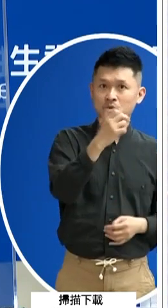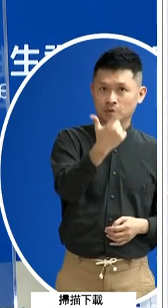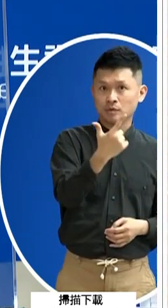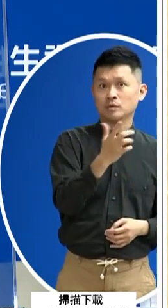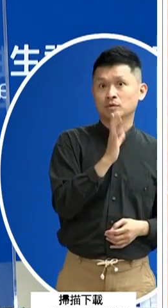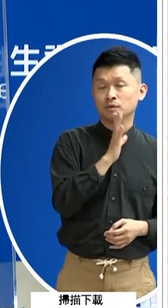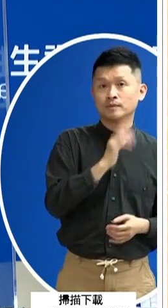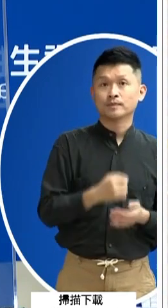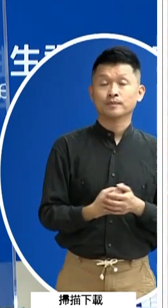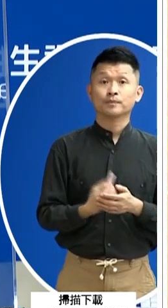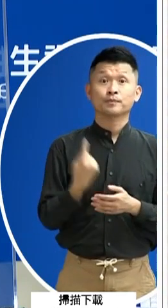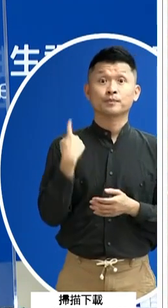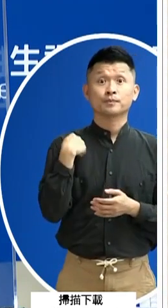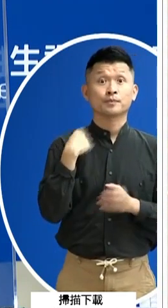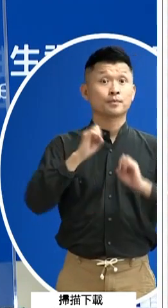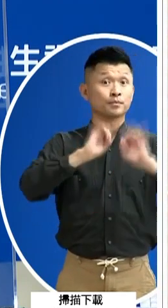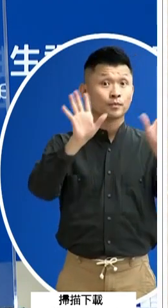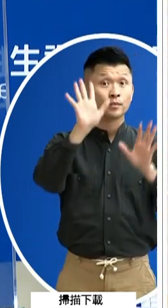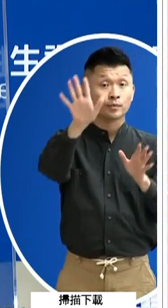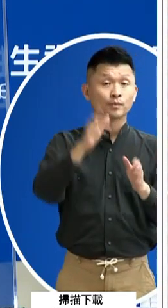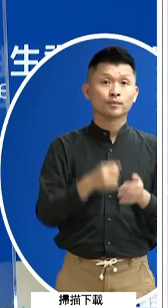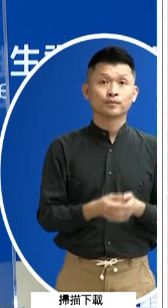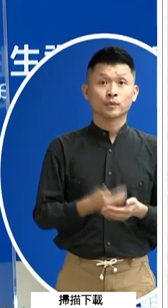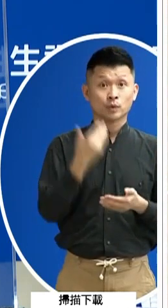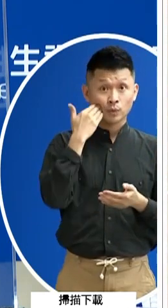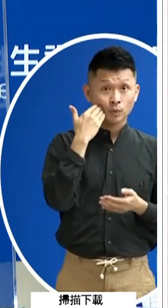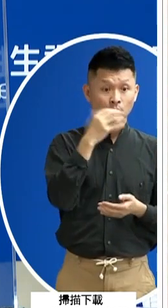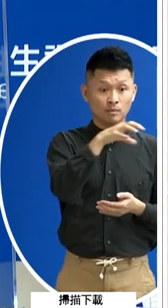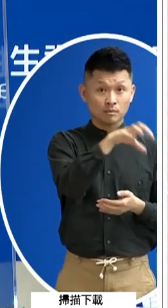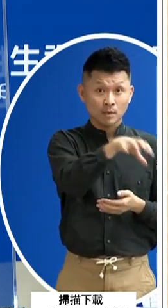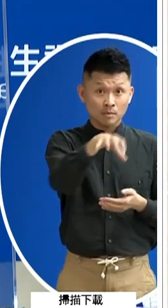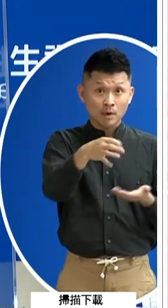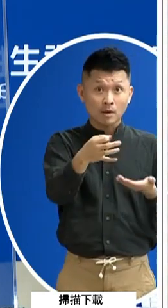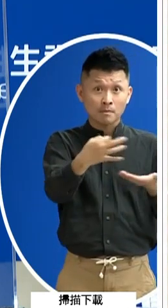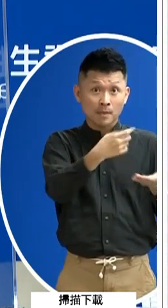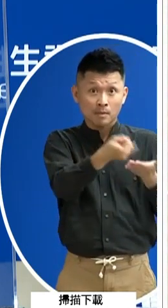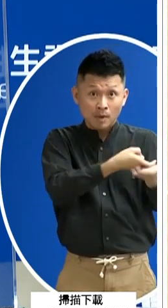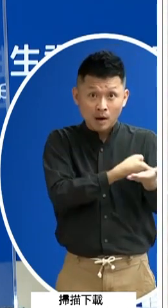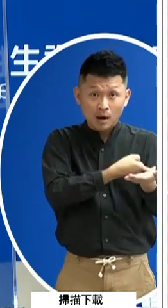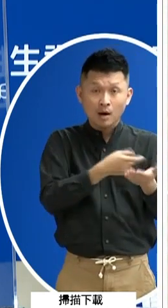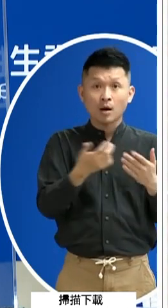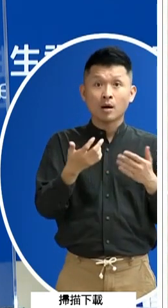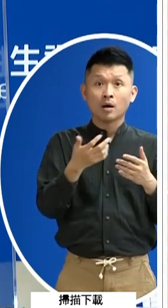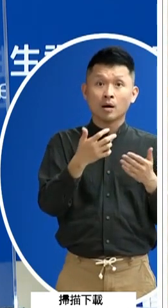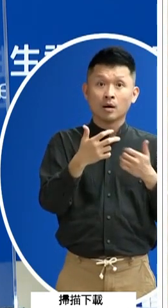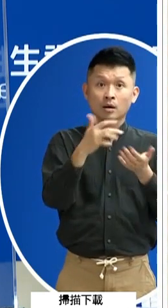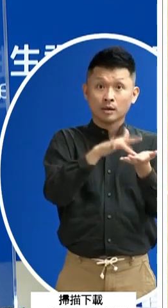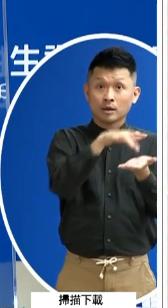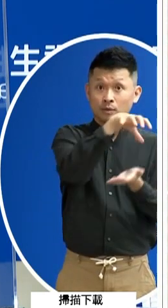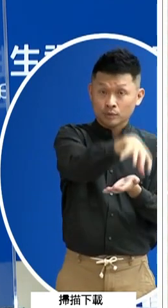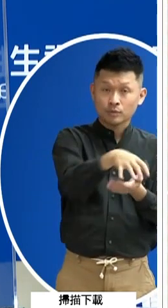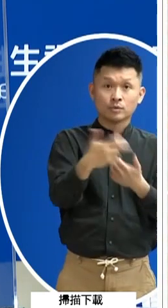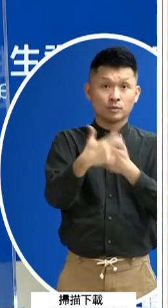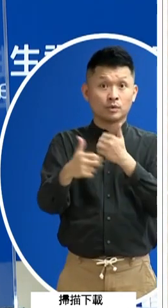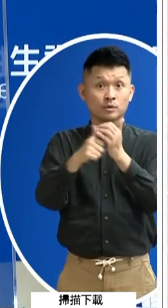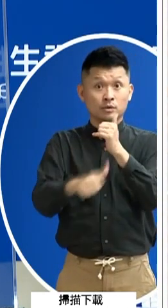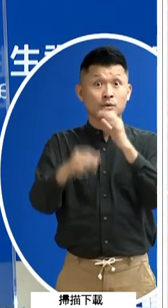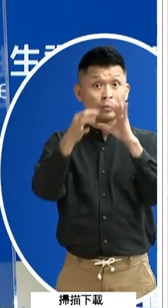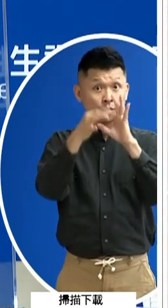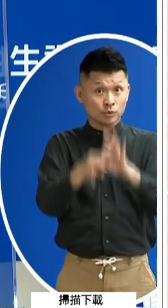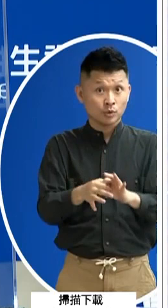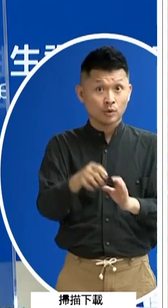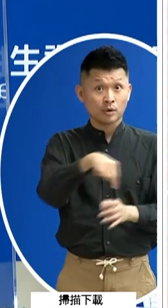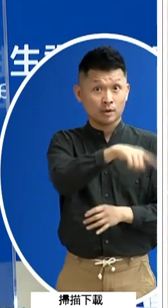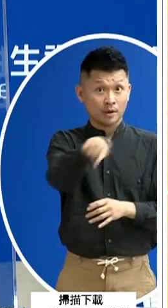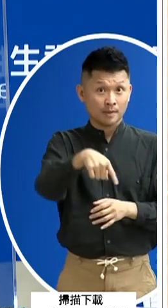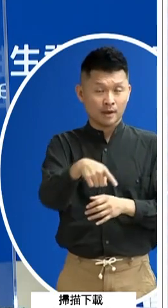吗？还有一个部分，您刚看到了，说哎，我们的疾管中心啊，指挥中心一直要告诉你，说这